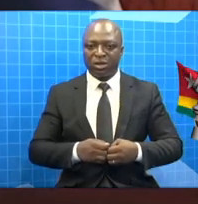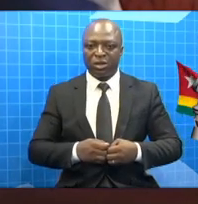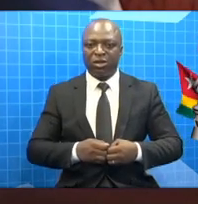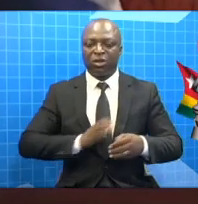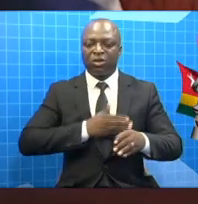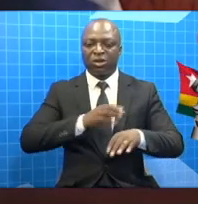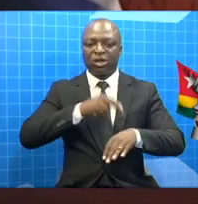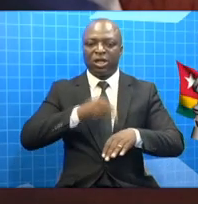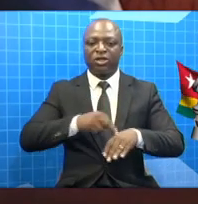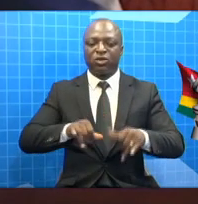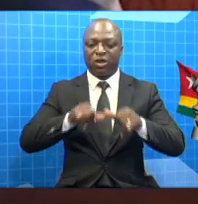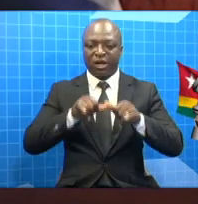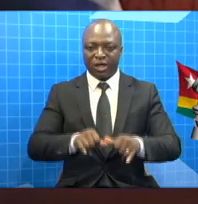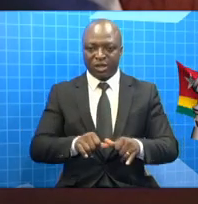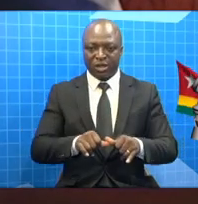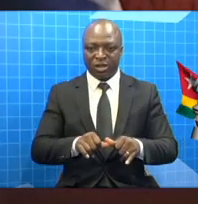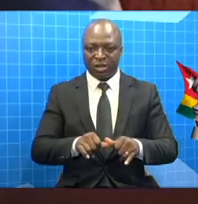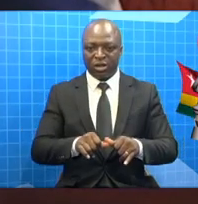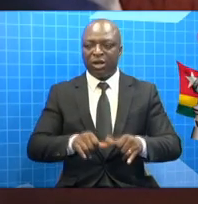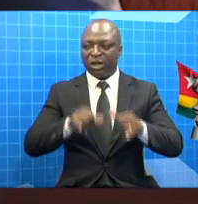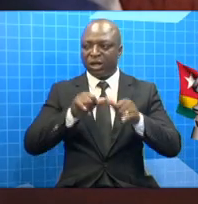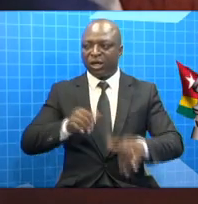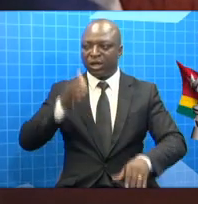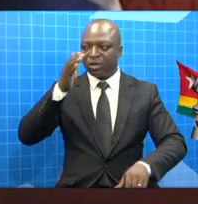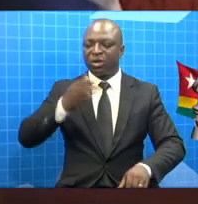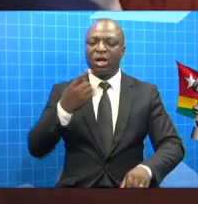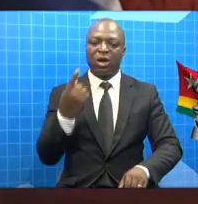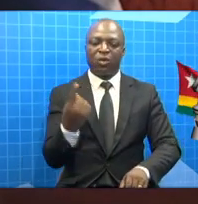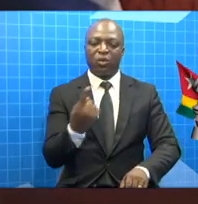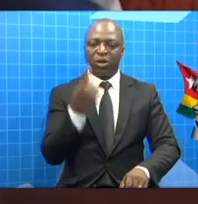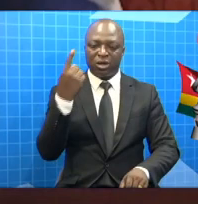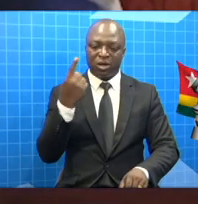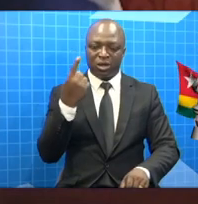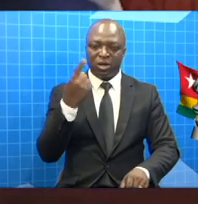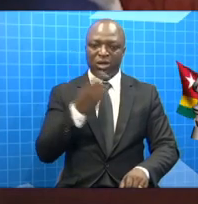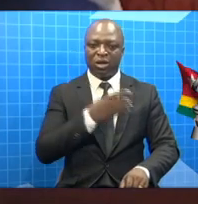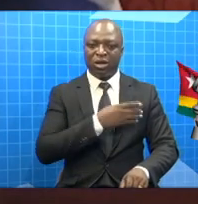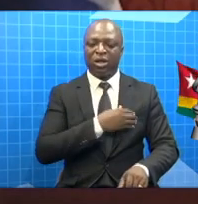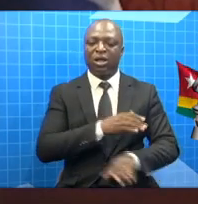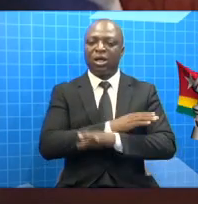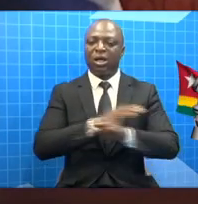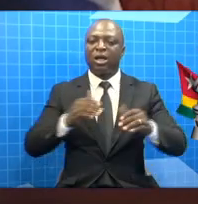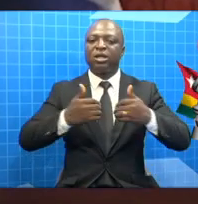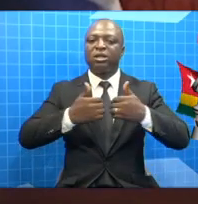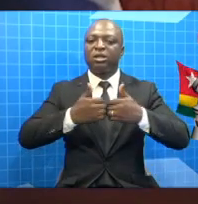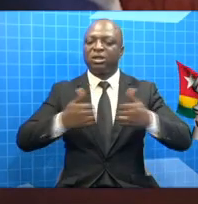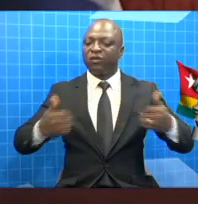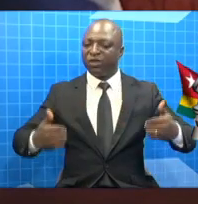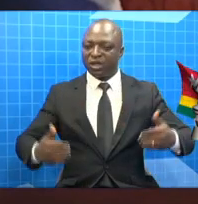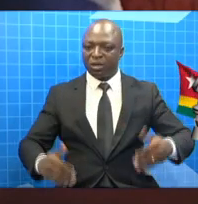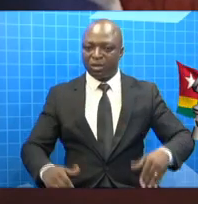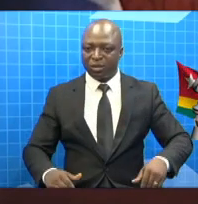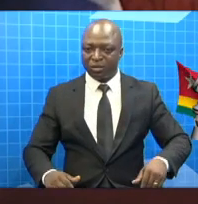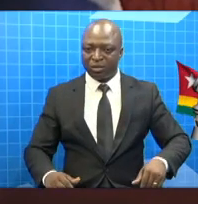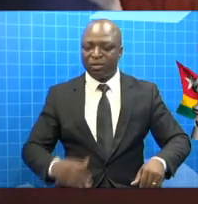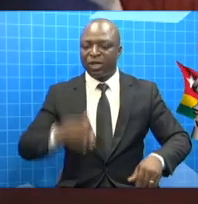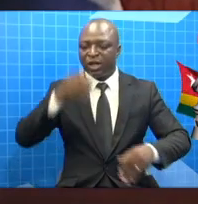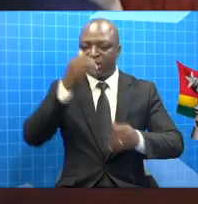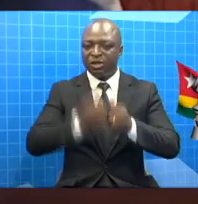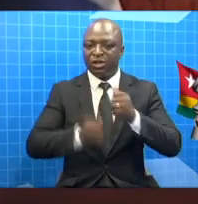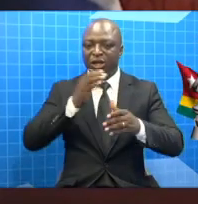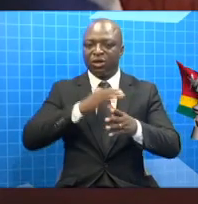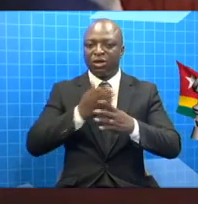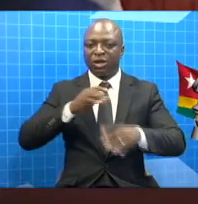Notre nation reste et restera une et indivisible. Et chacun d'entre